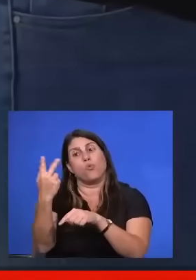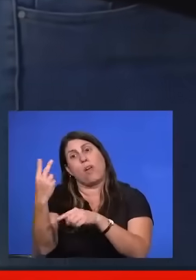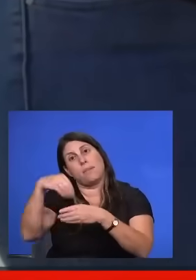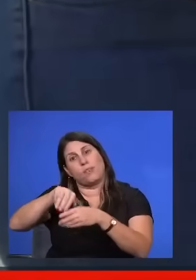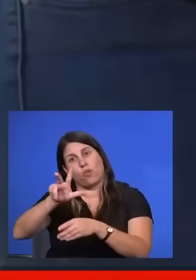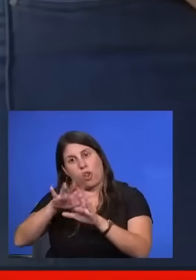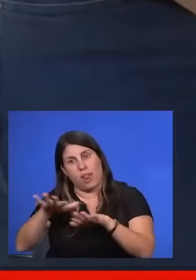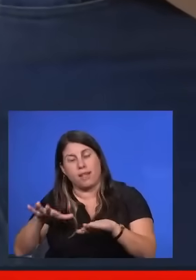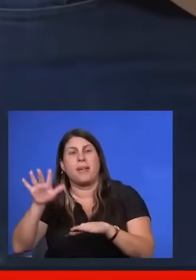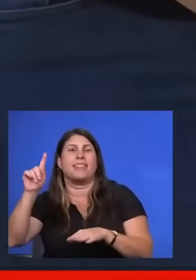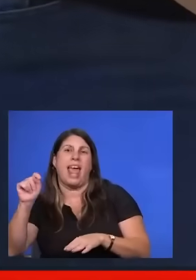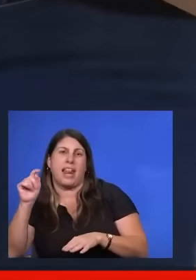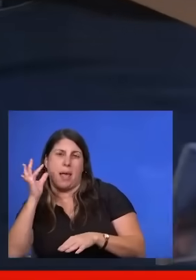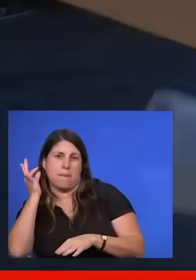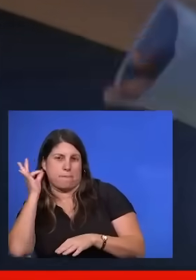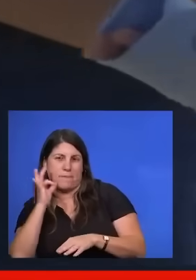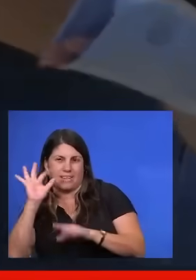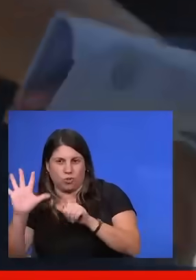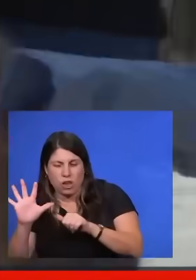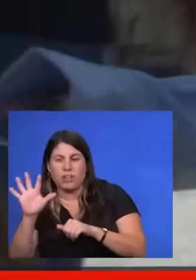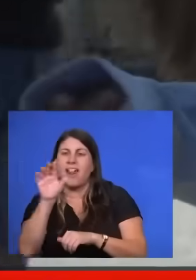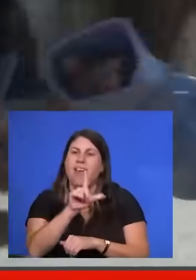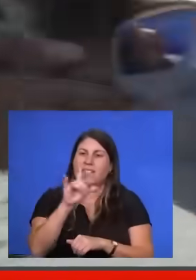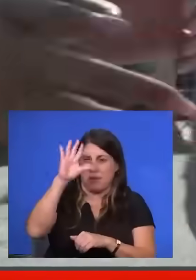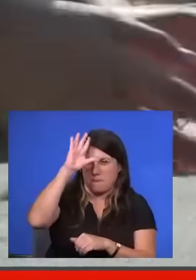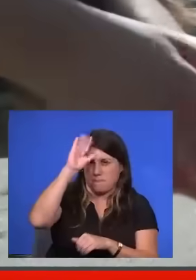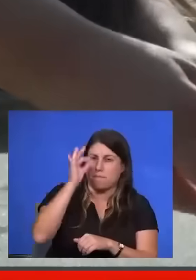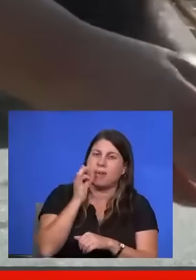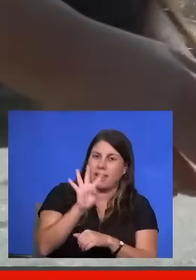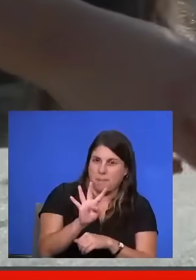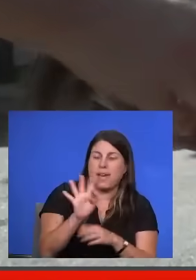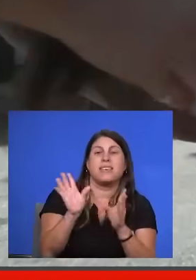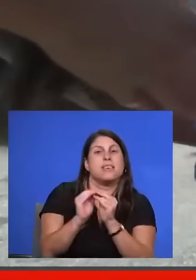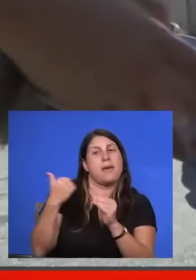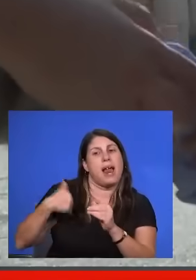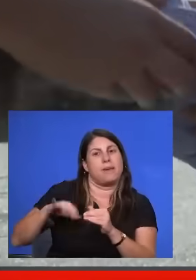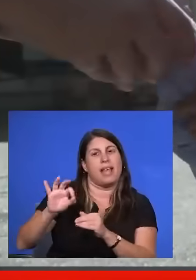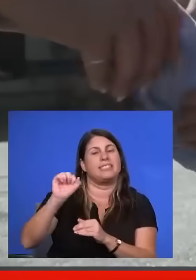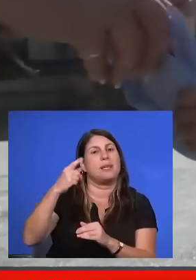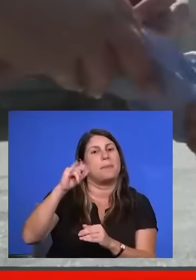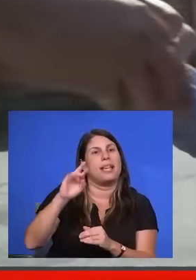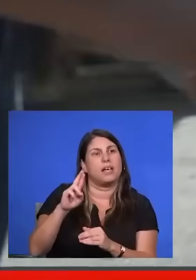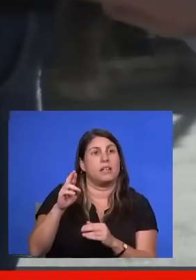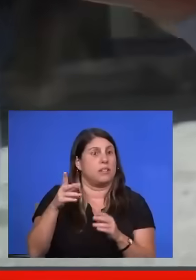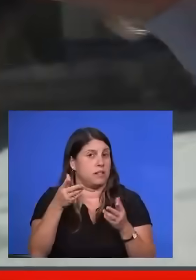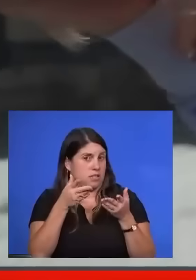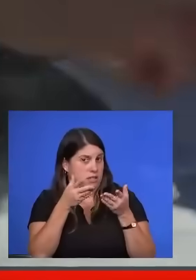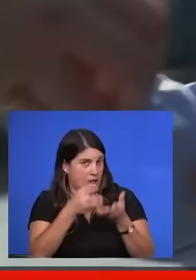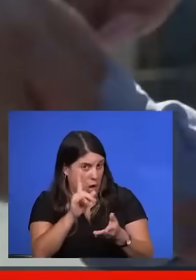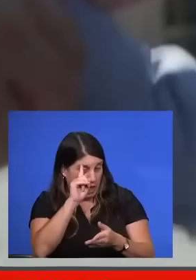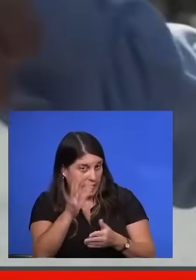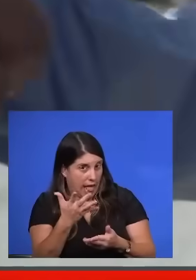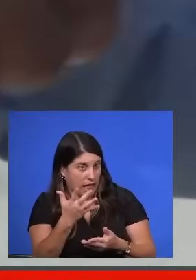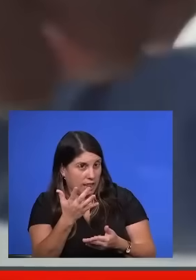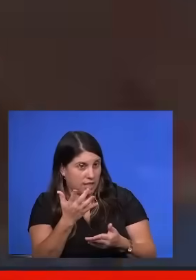ולוי בן הארבע, יחד עם אלמנתו ספיר. תעזרי לו, את יודעת איך שמים, נכון? לוי, שימו עוד